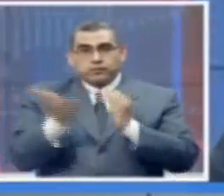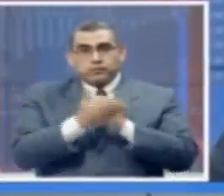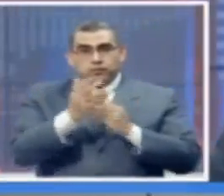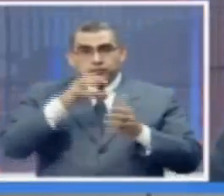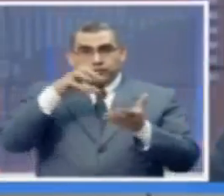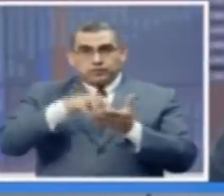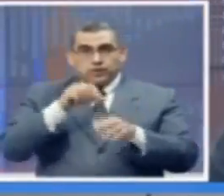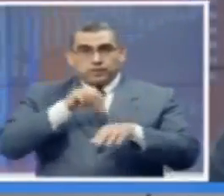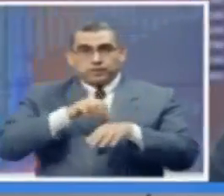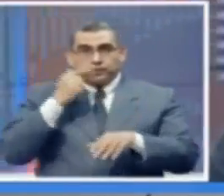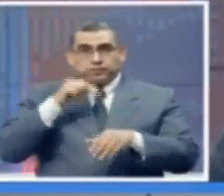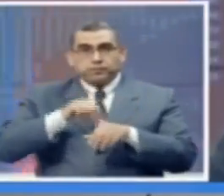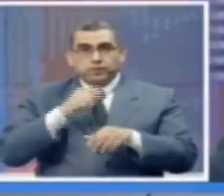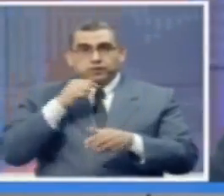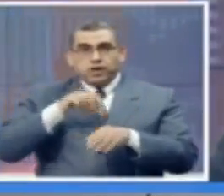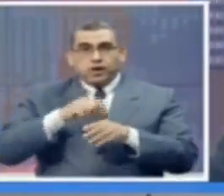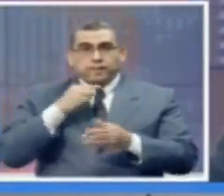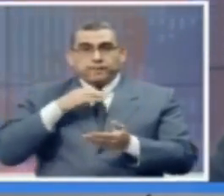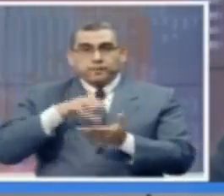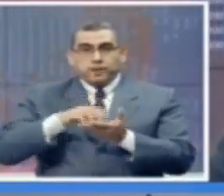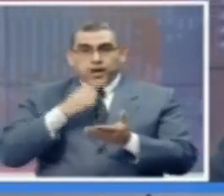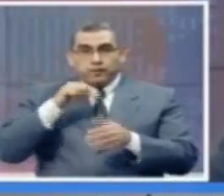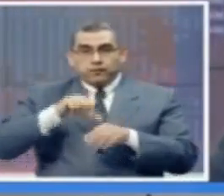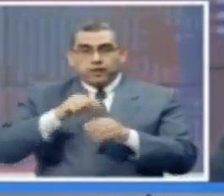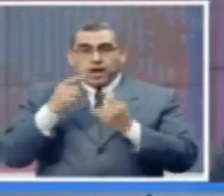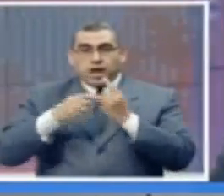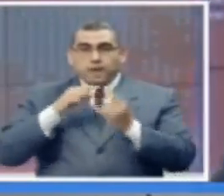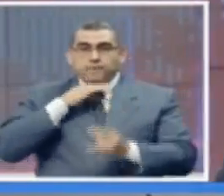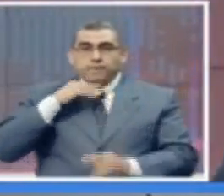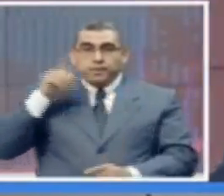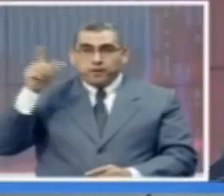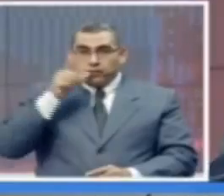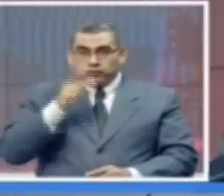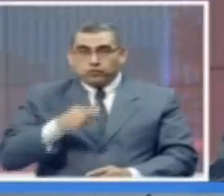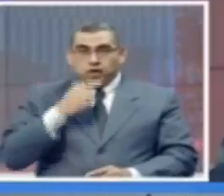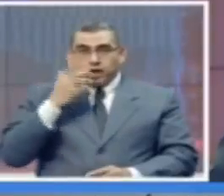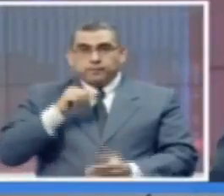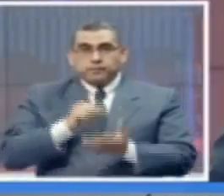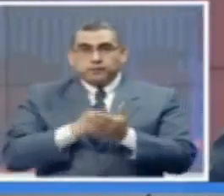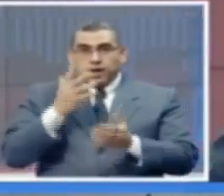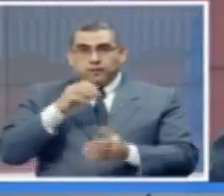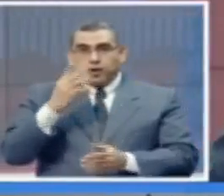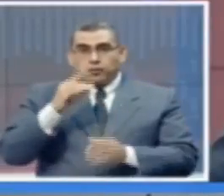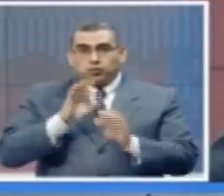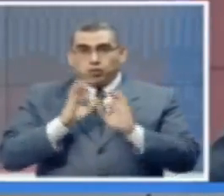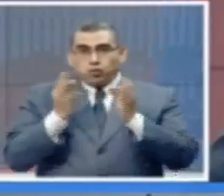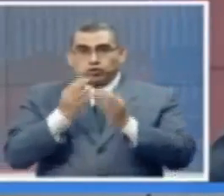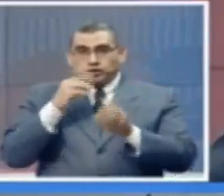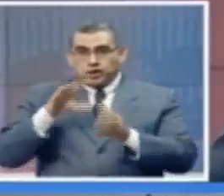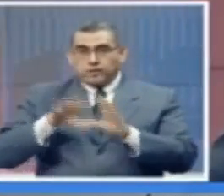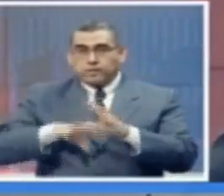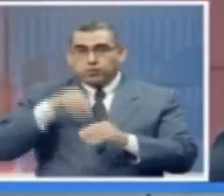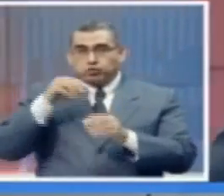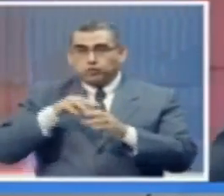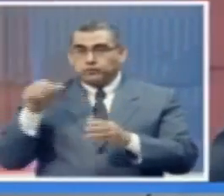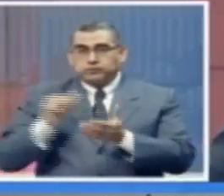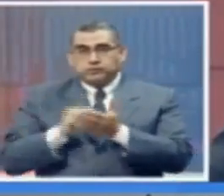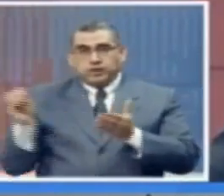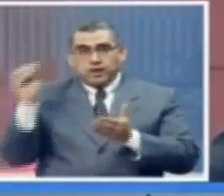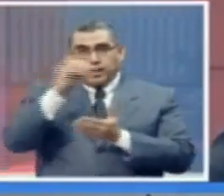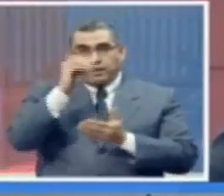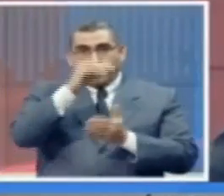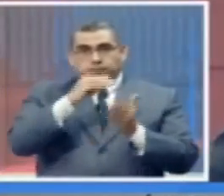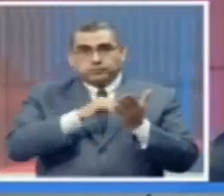الآن بمنطقة المسبح العشوائية بالخليفة وتسكين 14 أسرة بمشروع الأسمرات في